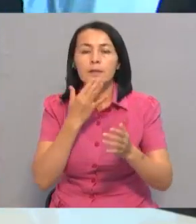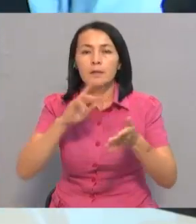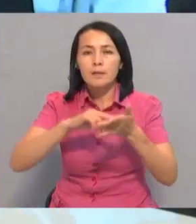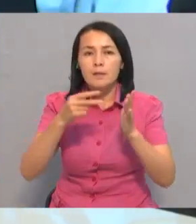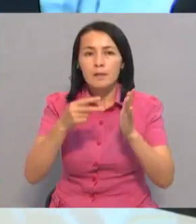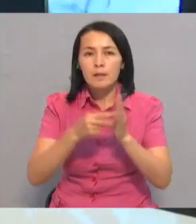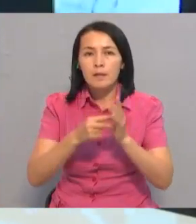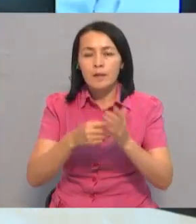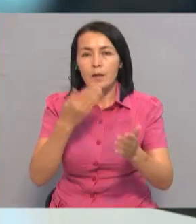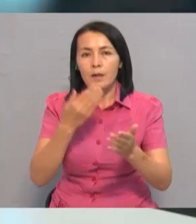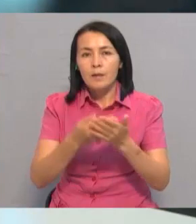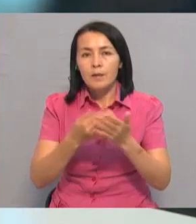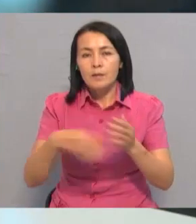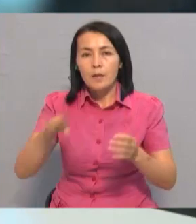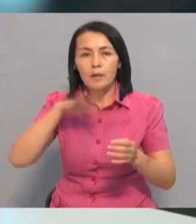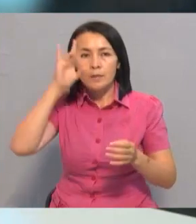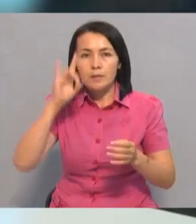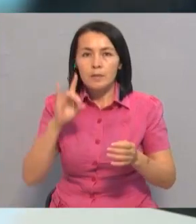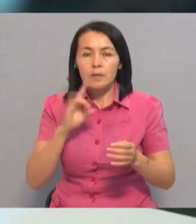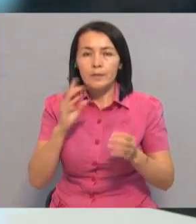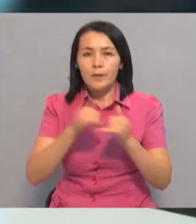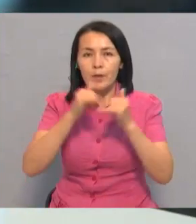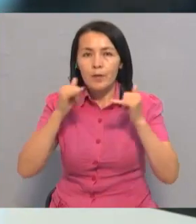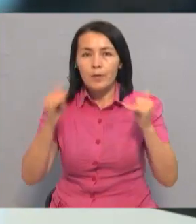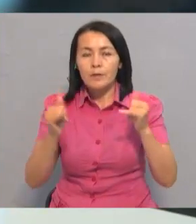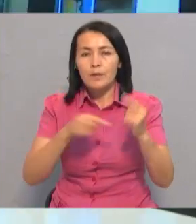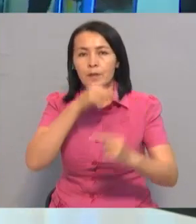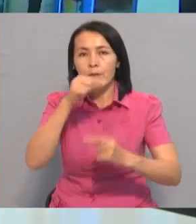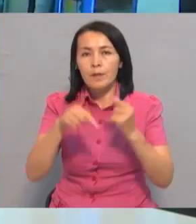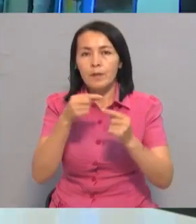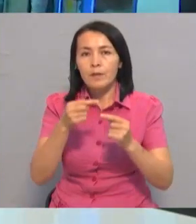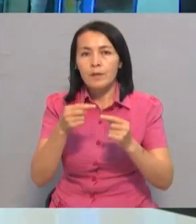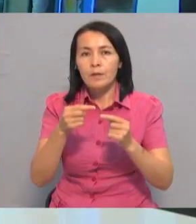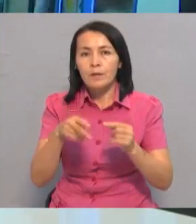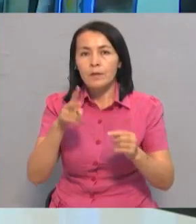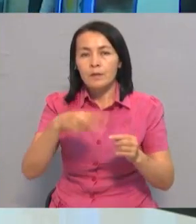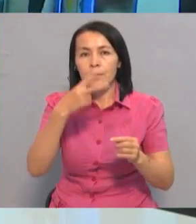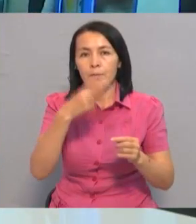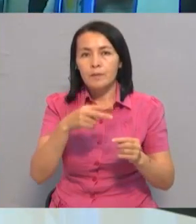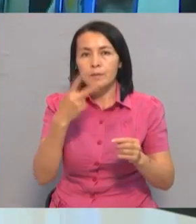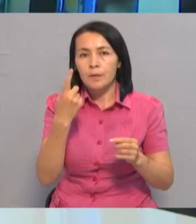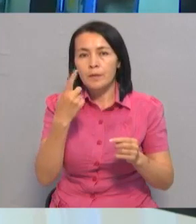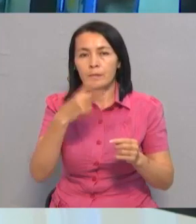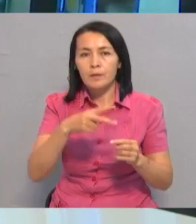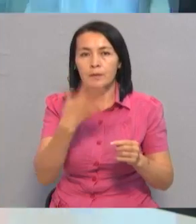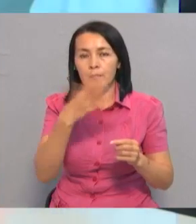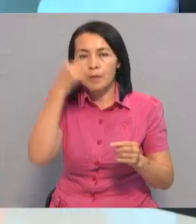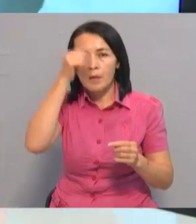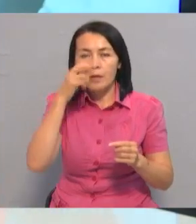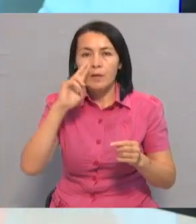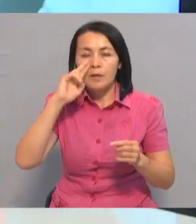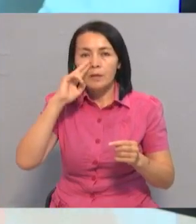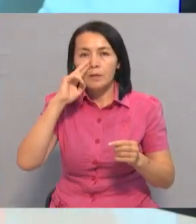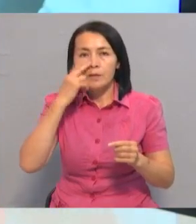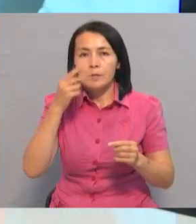проекта представительство Республики Казахстан по развитию предпринимательства на 2021 2025 годы